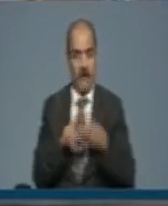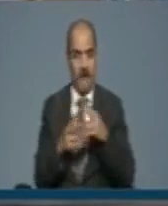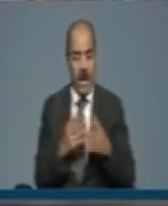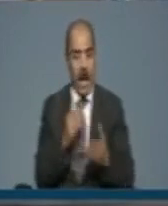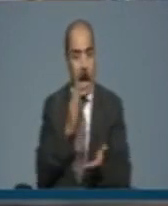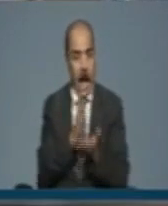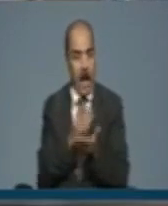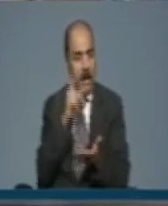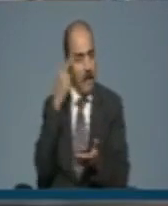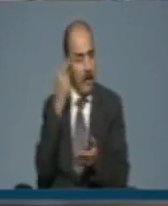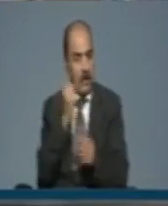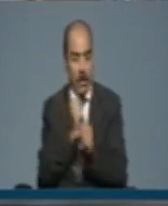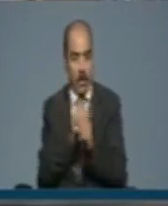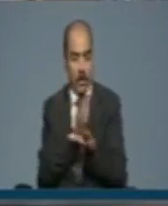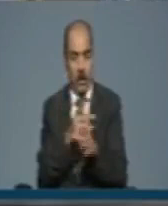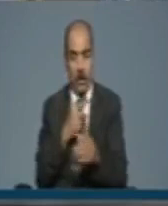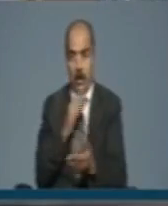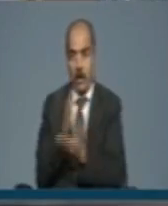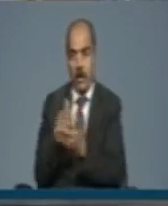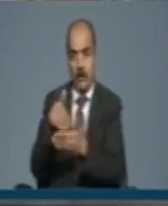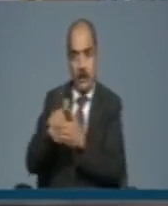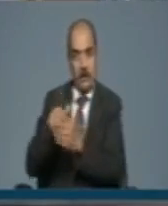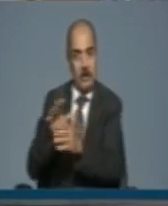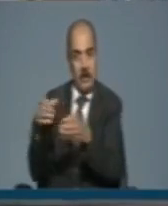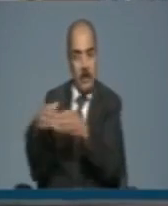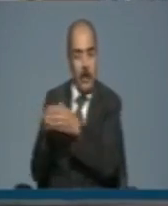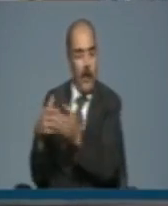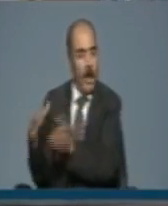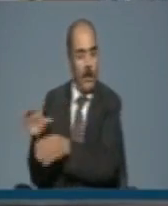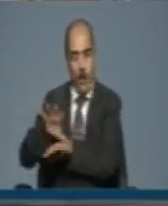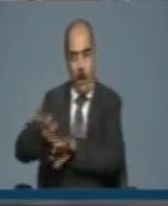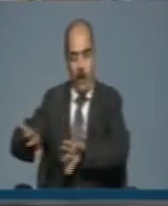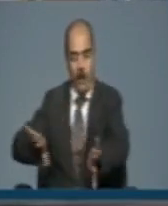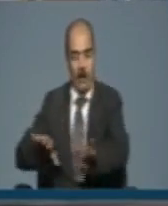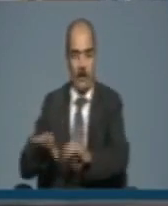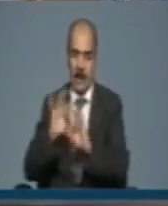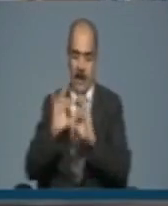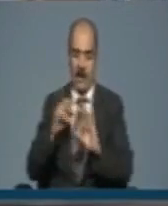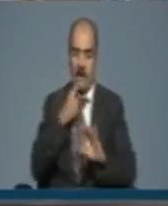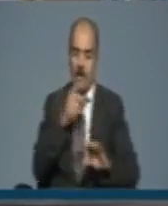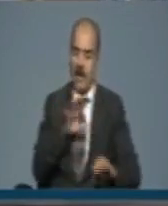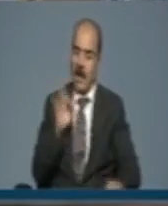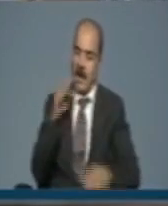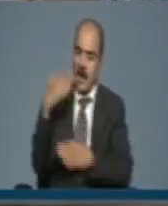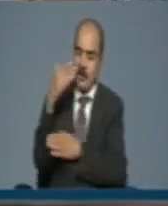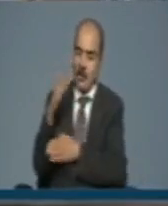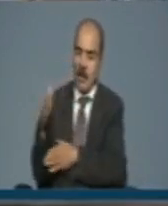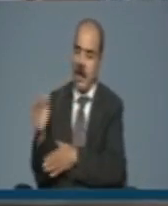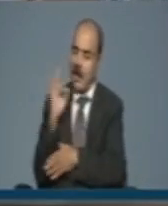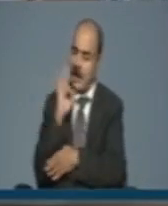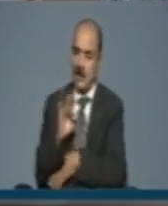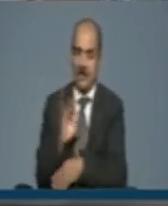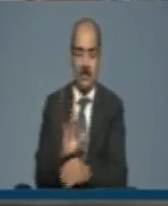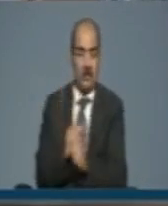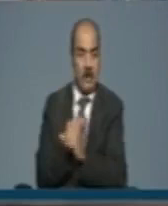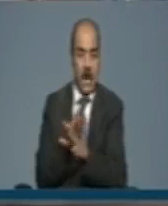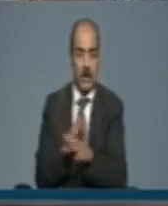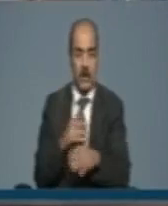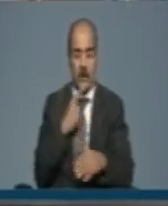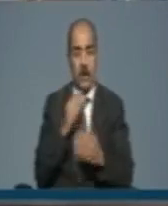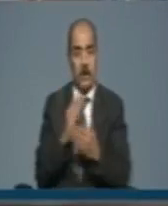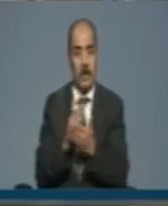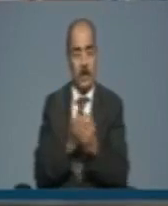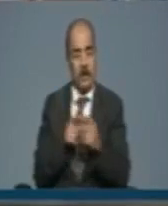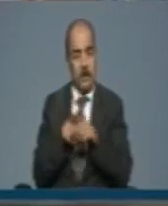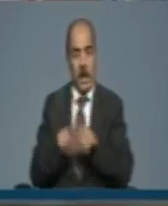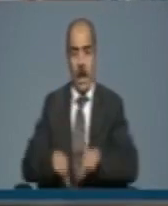الفلسطينيين في تقرير المصير وهذا يشمل حل إقامة دولتين فلسطين وإسرائيليين يعيشان جنبا إلى جنب